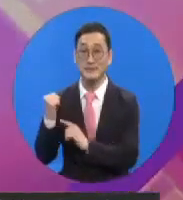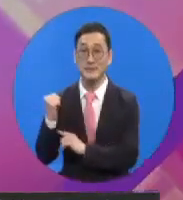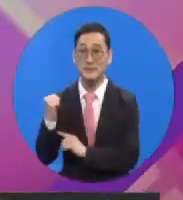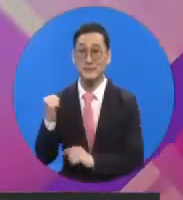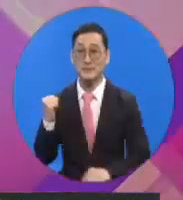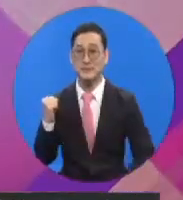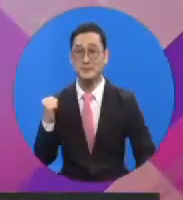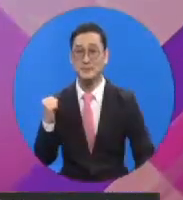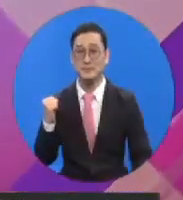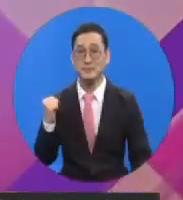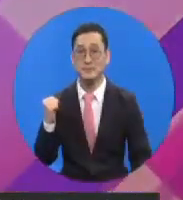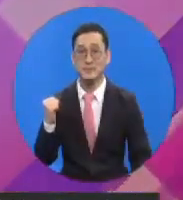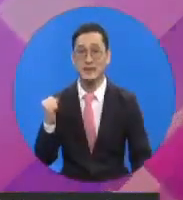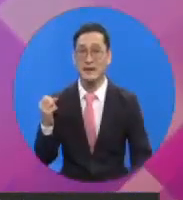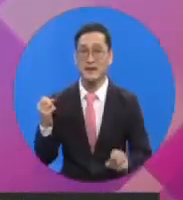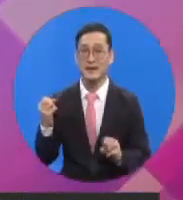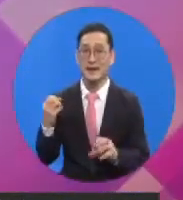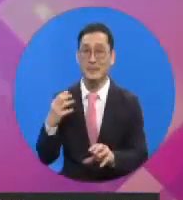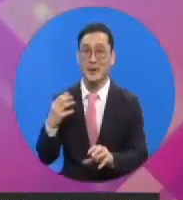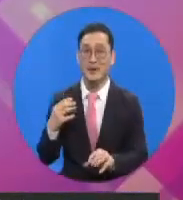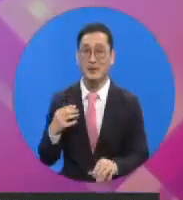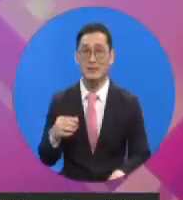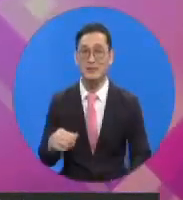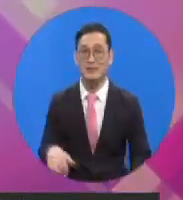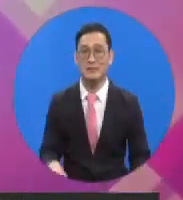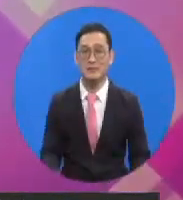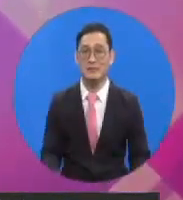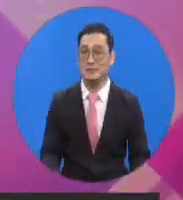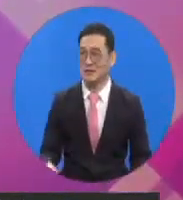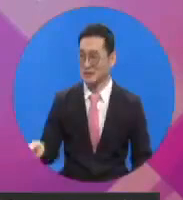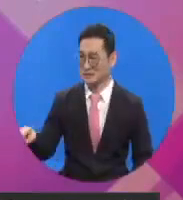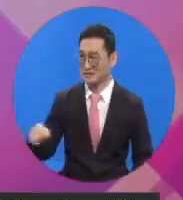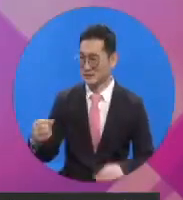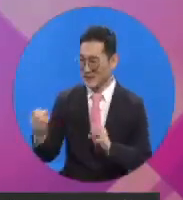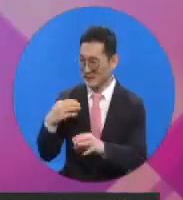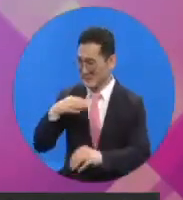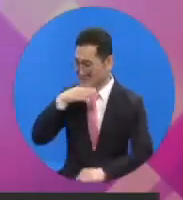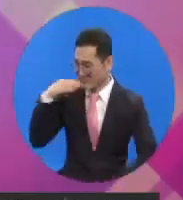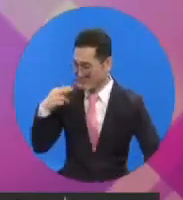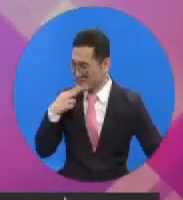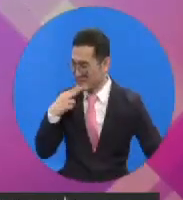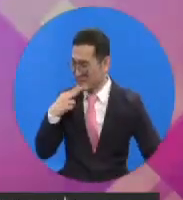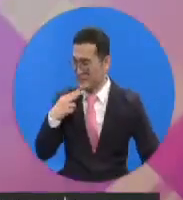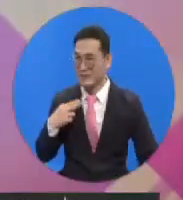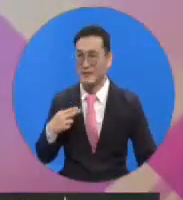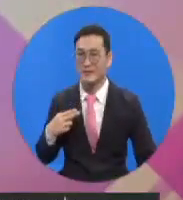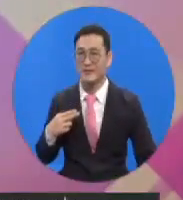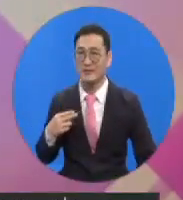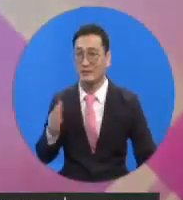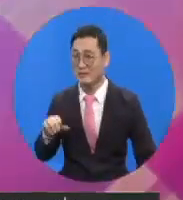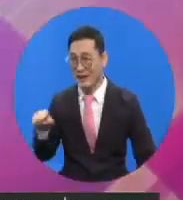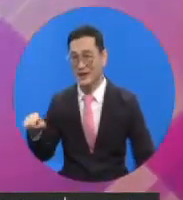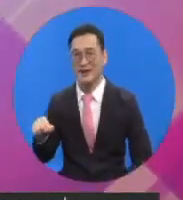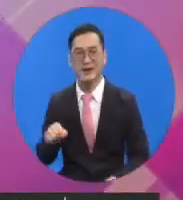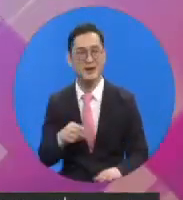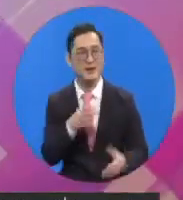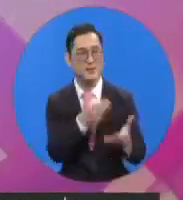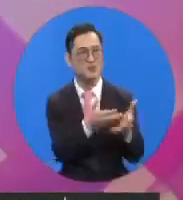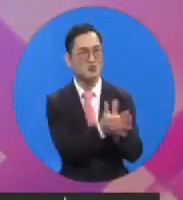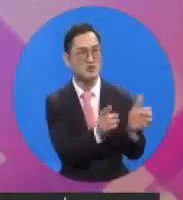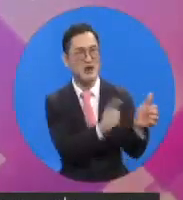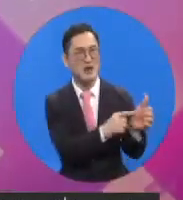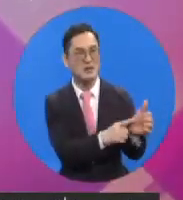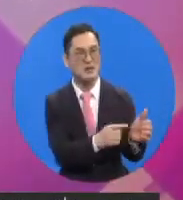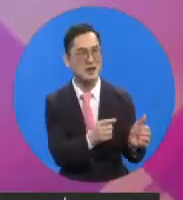준비가 안 됐나요? 그렇군요. 이재명 기자, 그러자 그 장제원 의원이 추 장관보다 10배는 나은데 라고